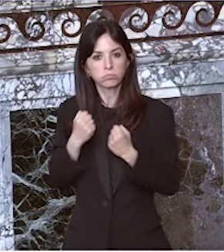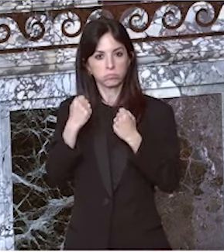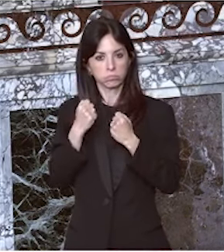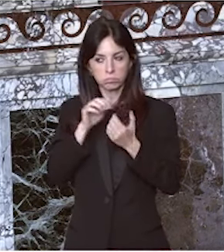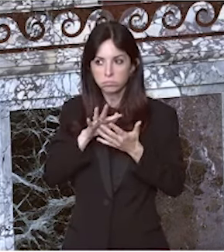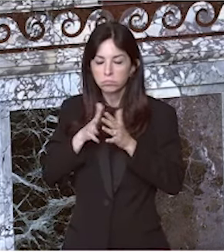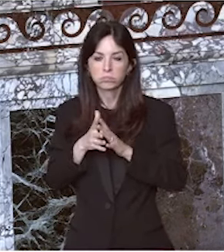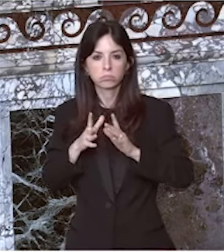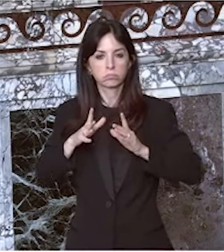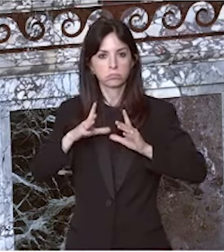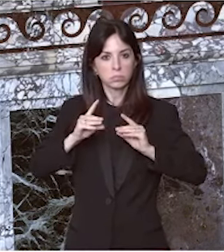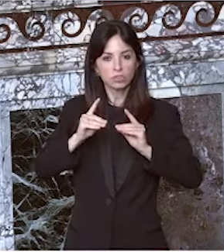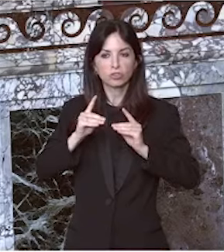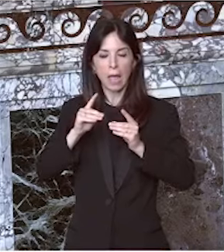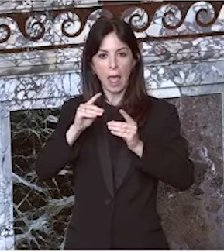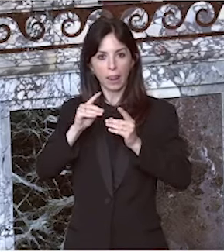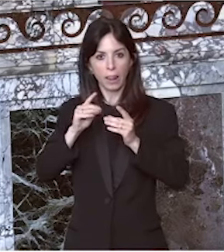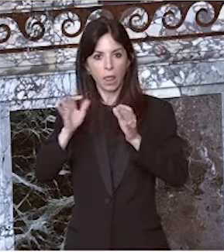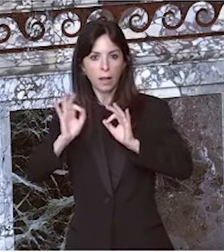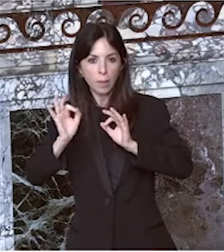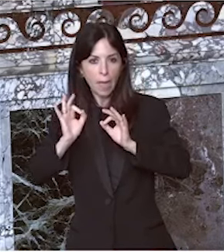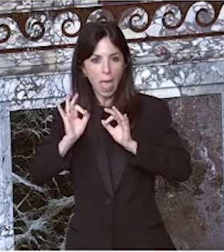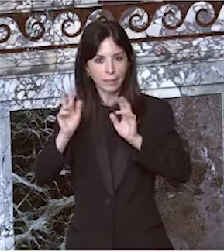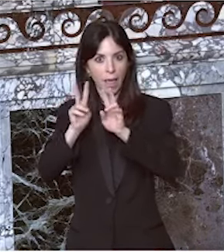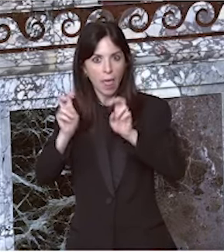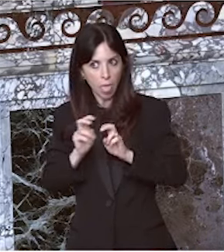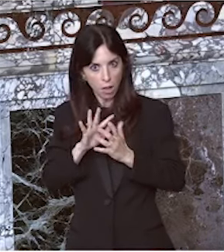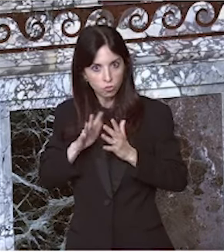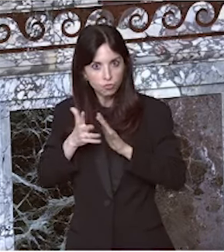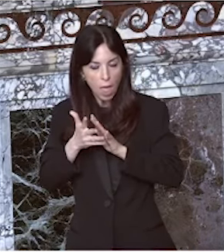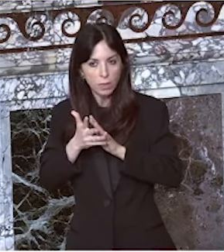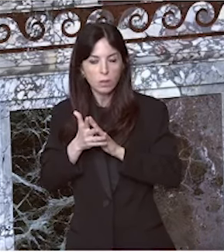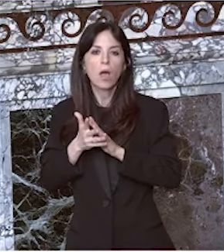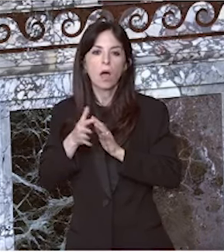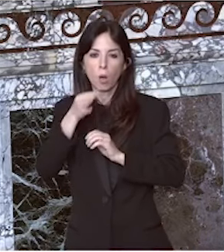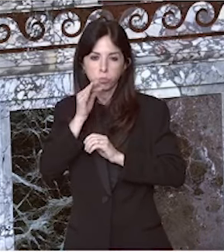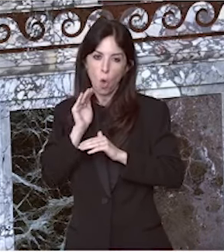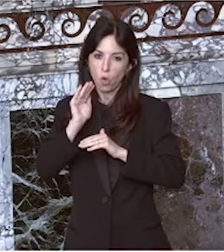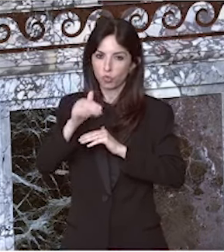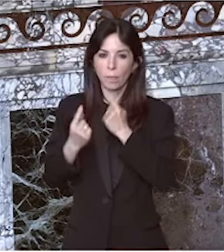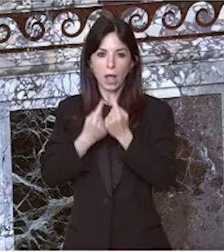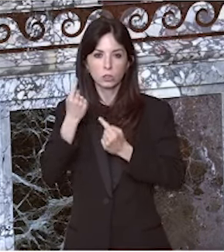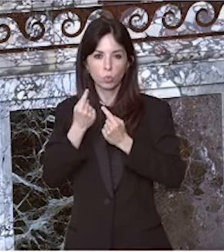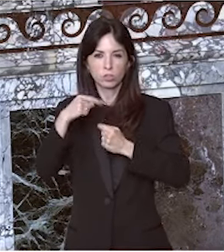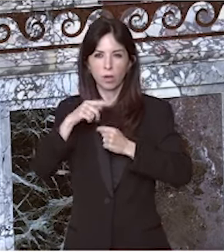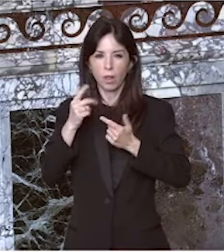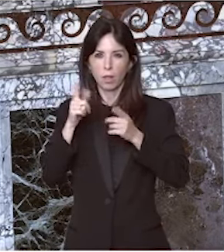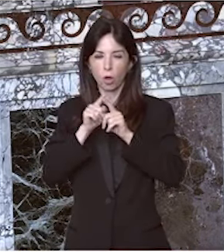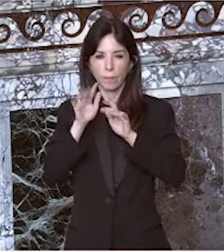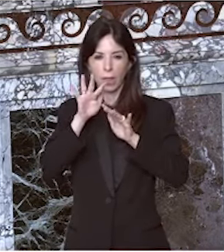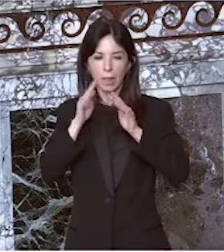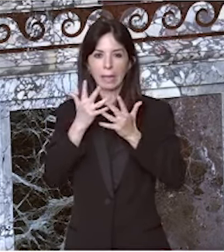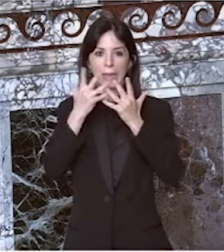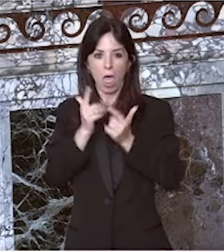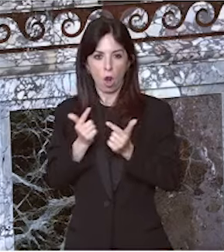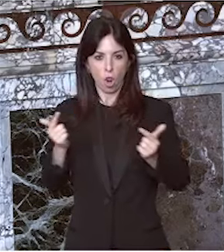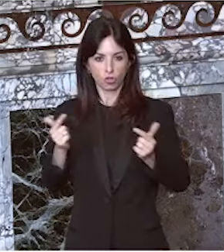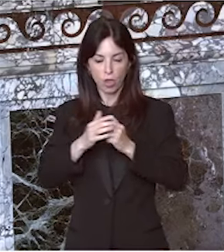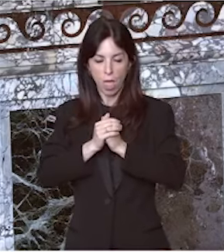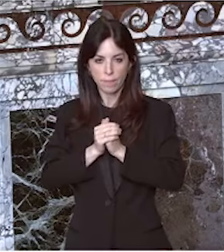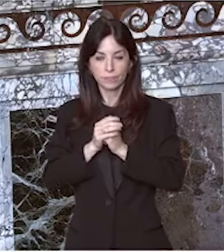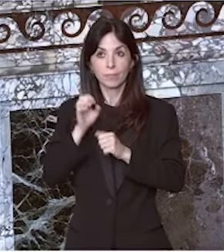climatica ed energetica è il modo per superare l'attuale fase di appannamento. E se ciò è vero per l'Europa, nel